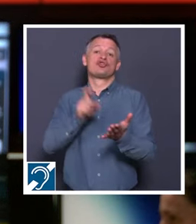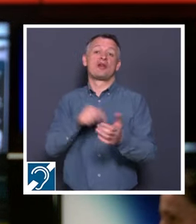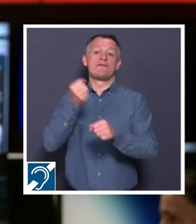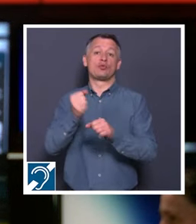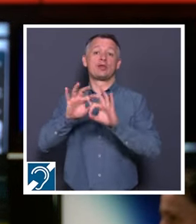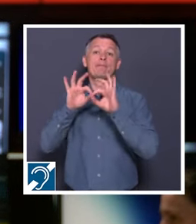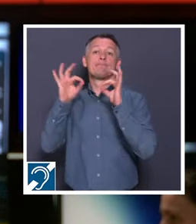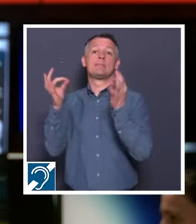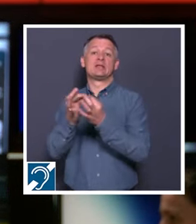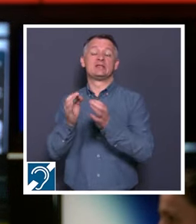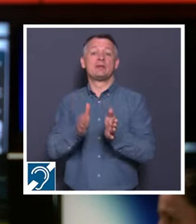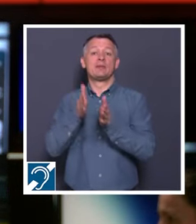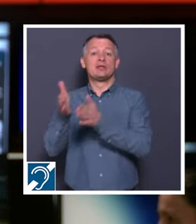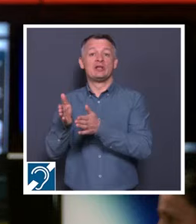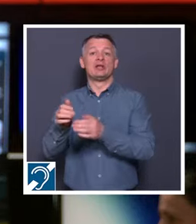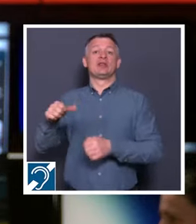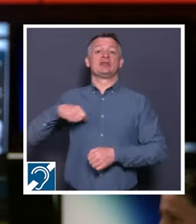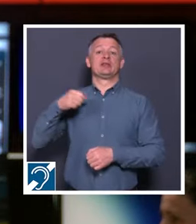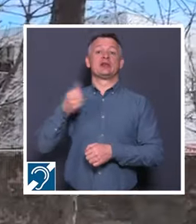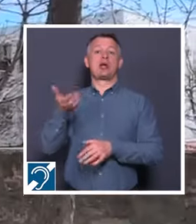din partea părinților adolescenților uciși.